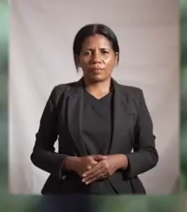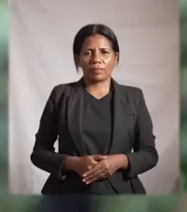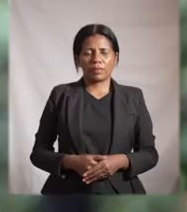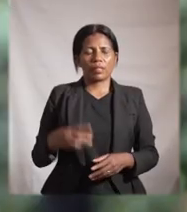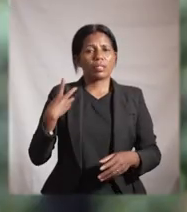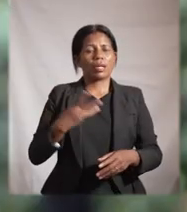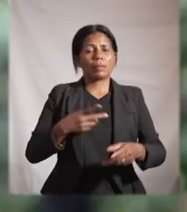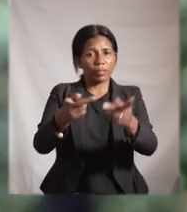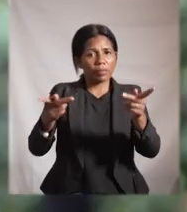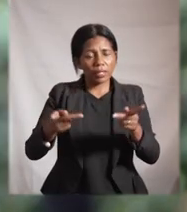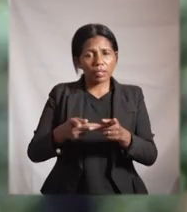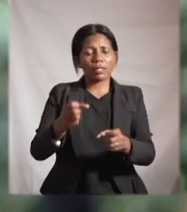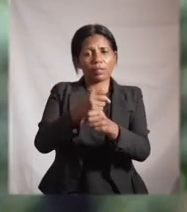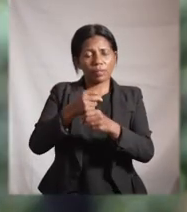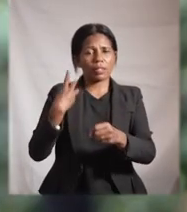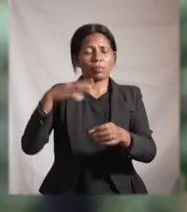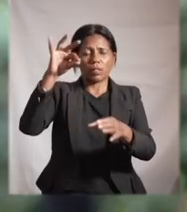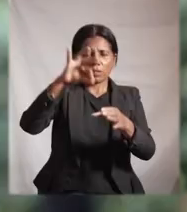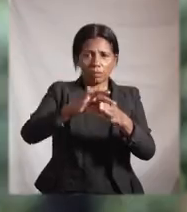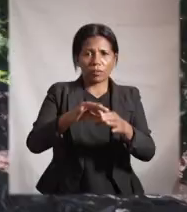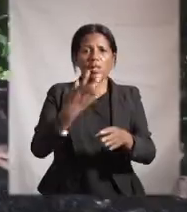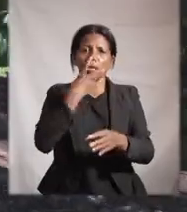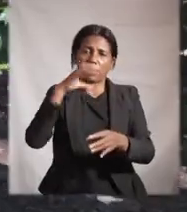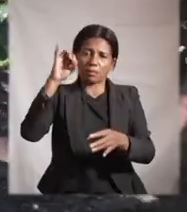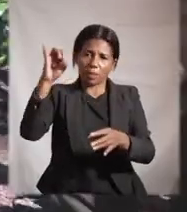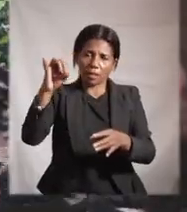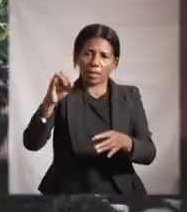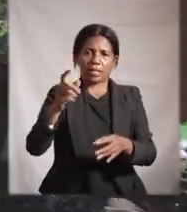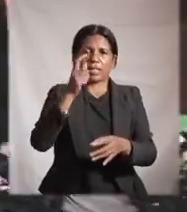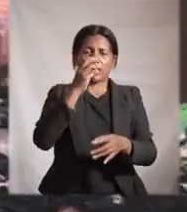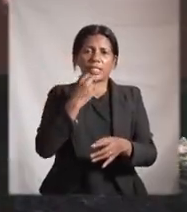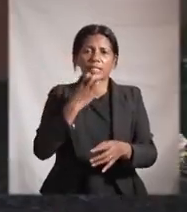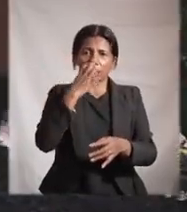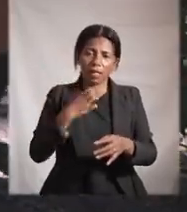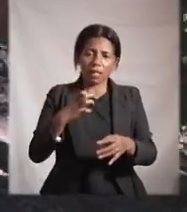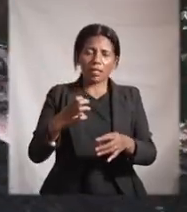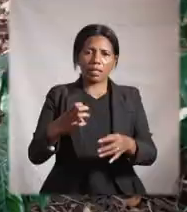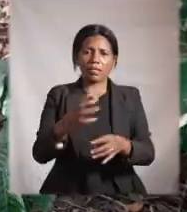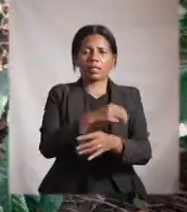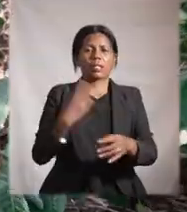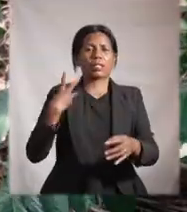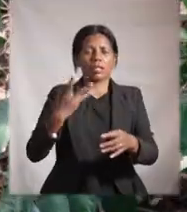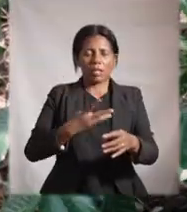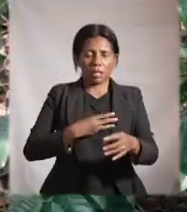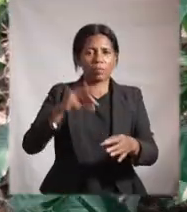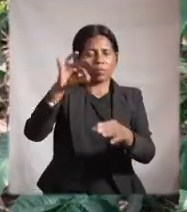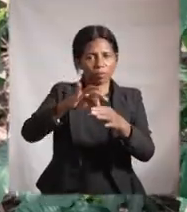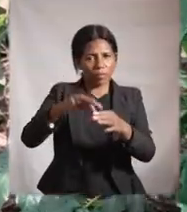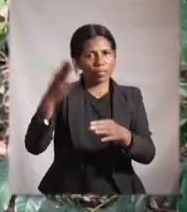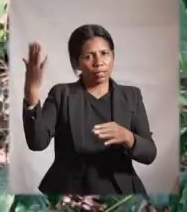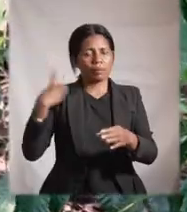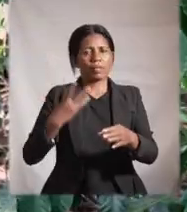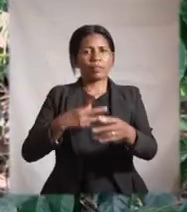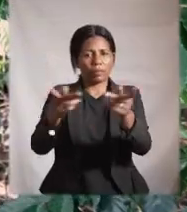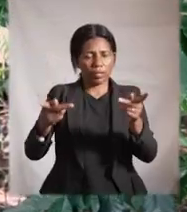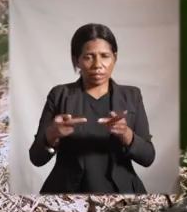Ya, kami netos lara ne, kami kura aimanas, talas, ansa bebonila balu, ne mak kami kure ya tos